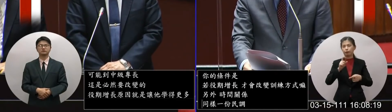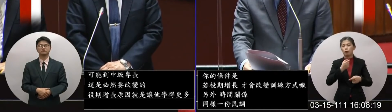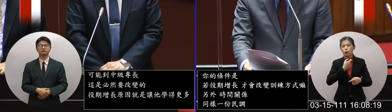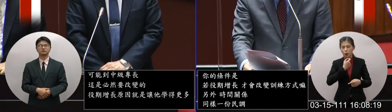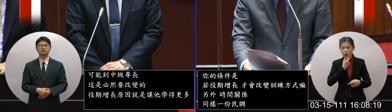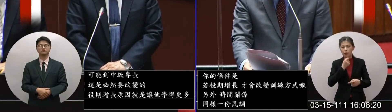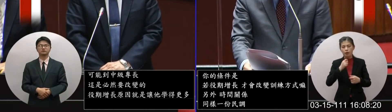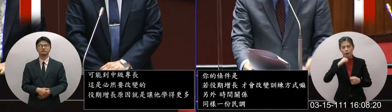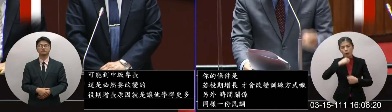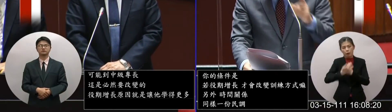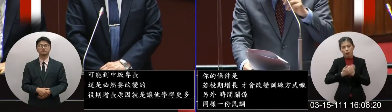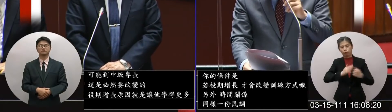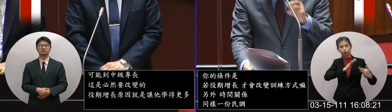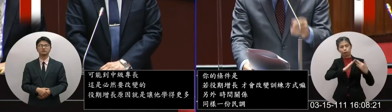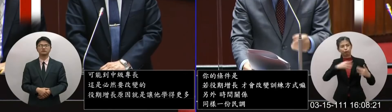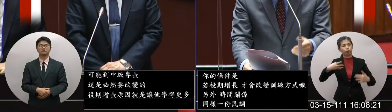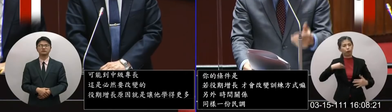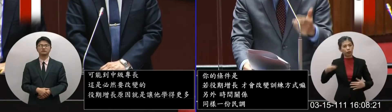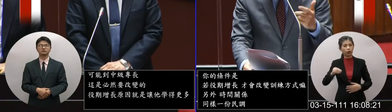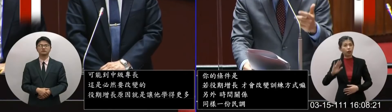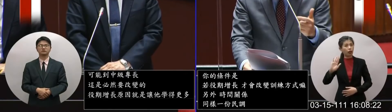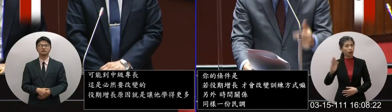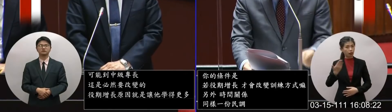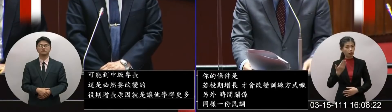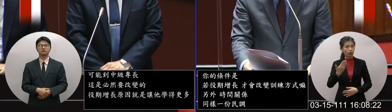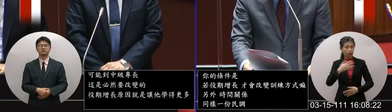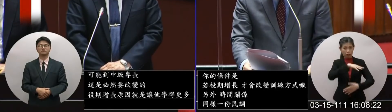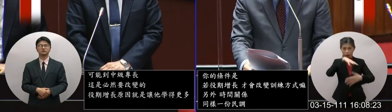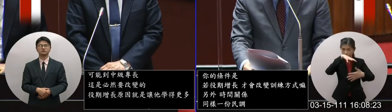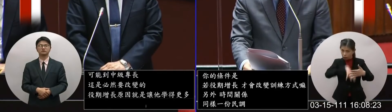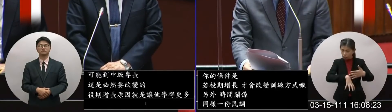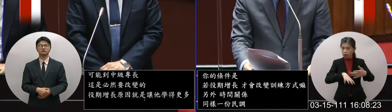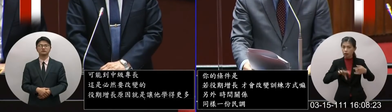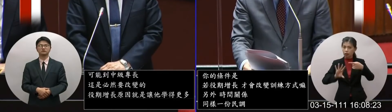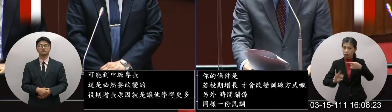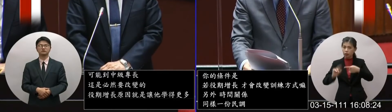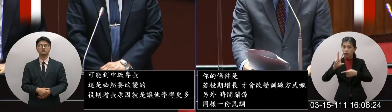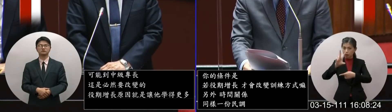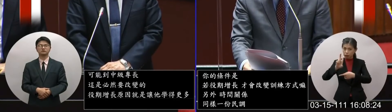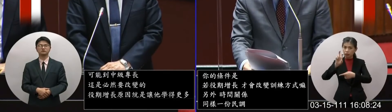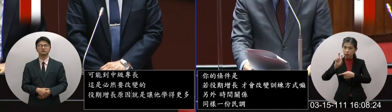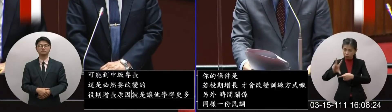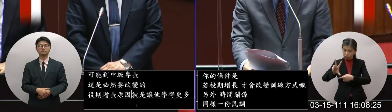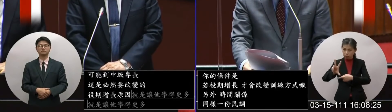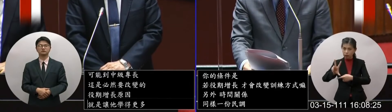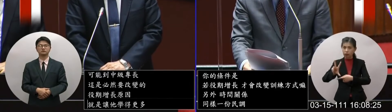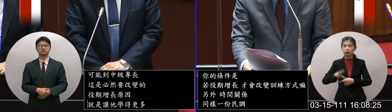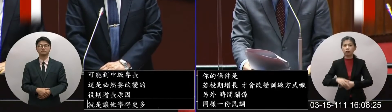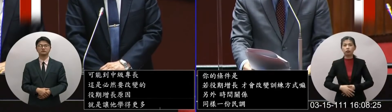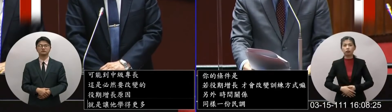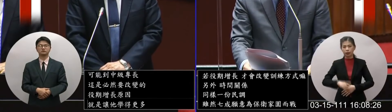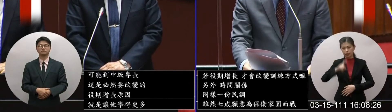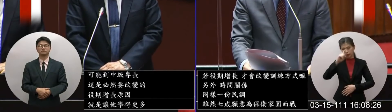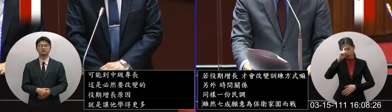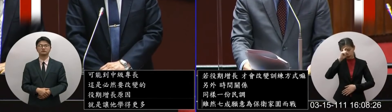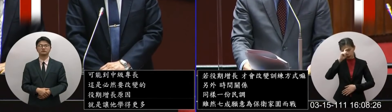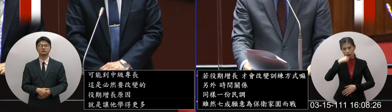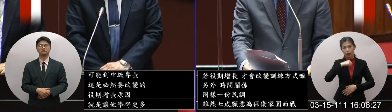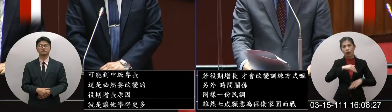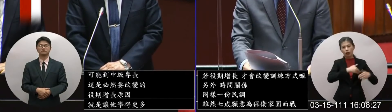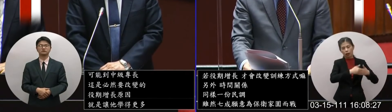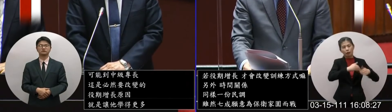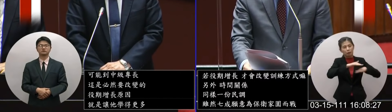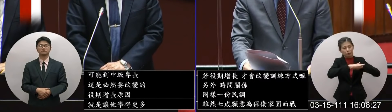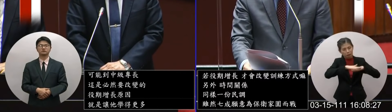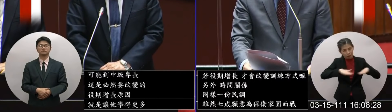战，但是这里面也有高达77%的民意，他是希望两岸和平